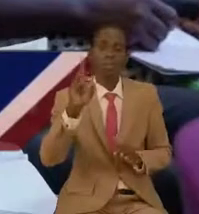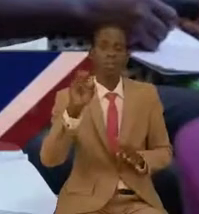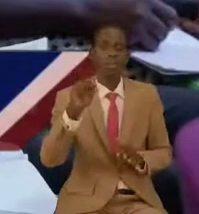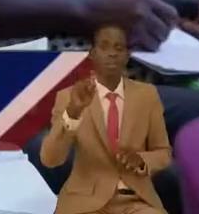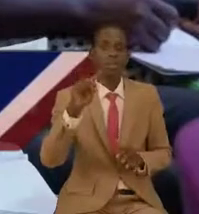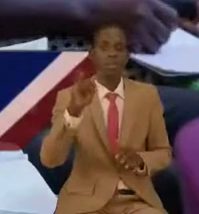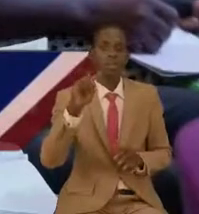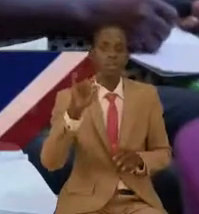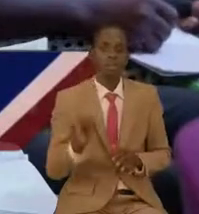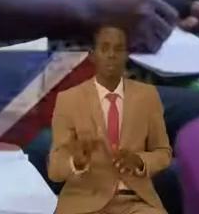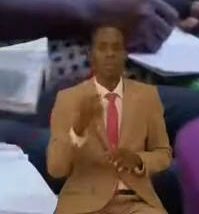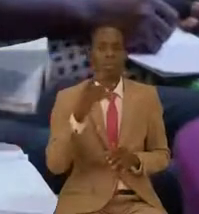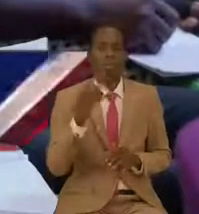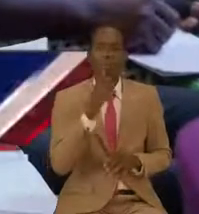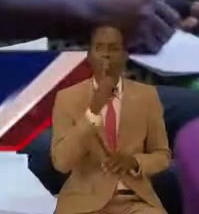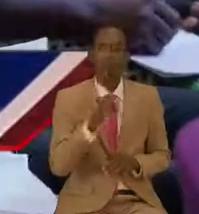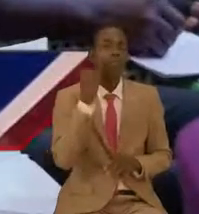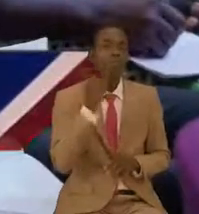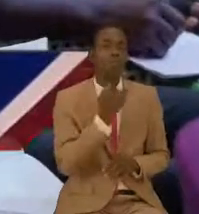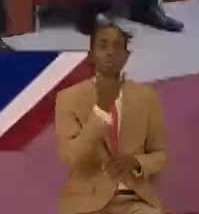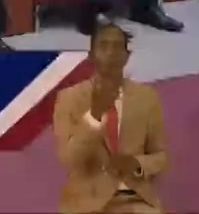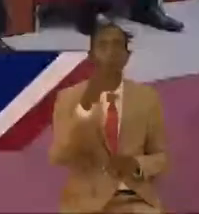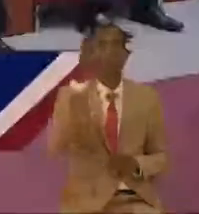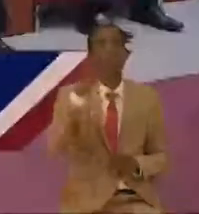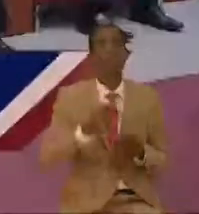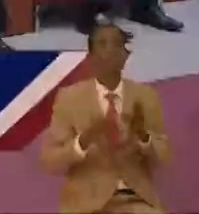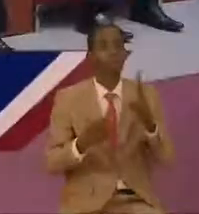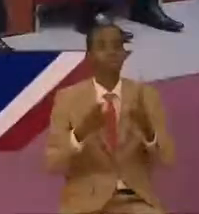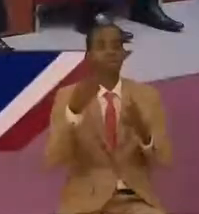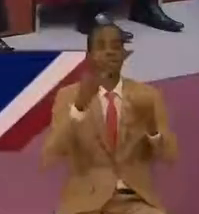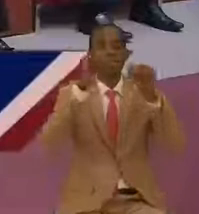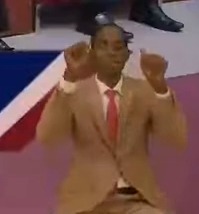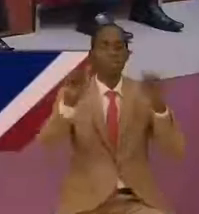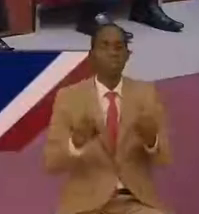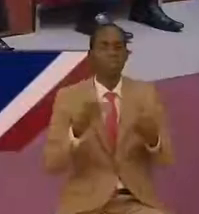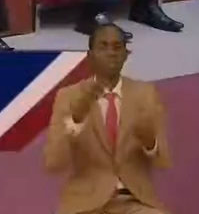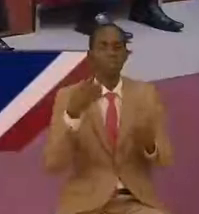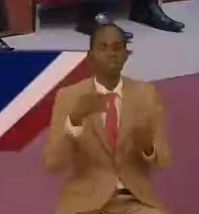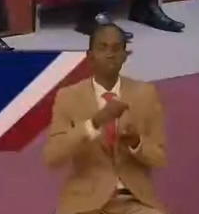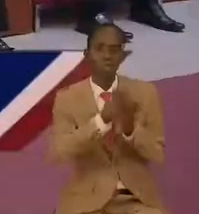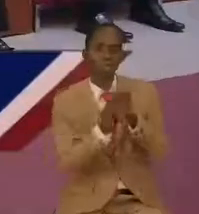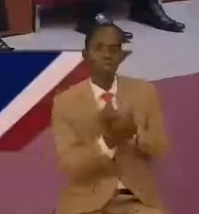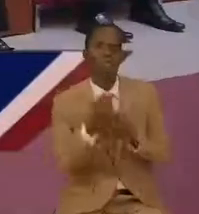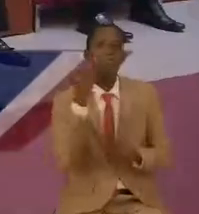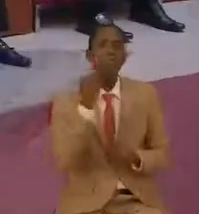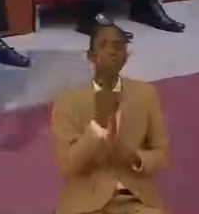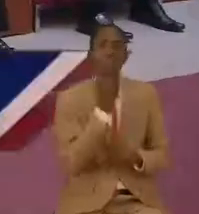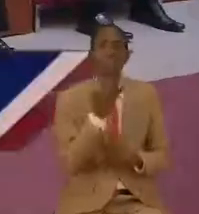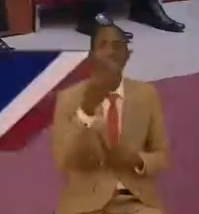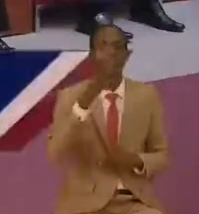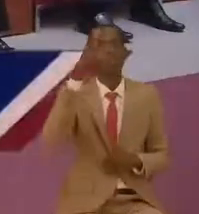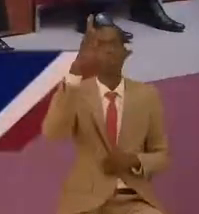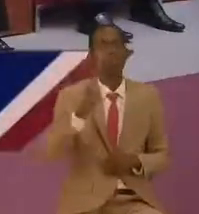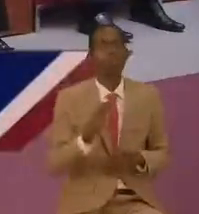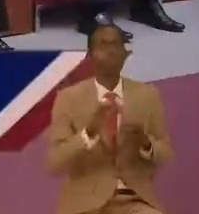Dieu. Deux, l'image de l'Israël transformé de Dieu. Trois, l'héritage